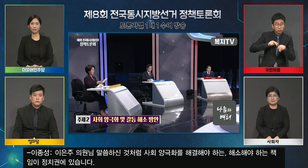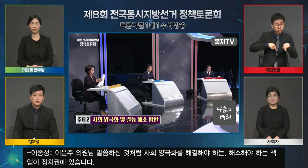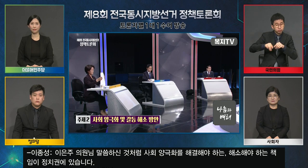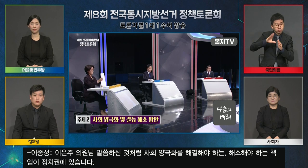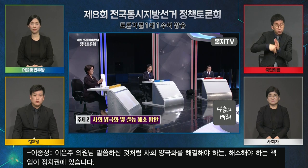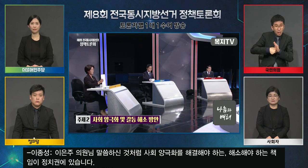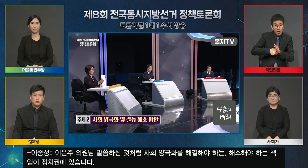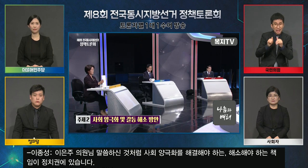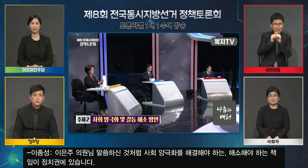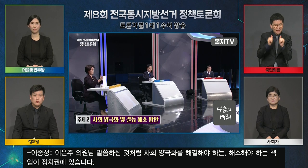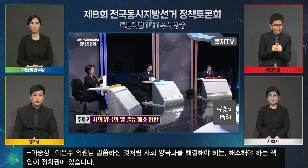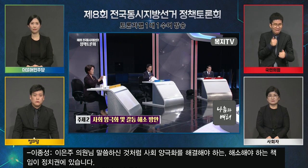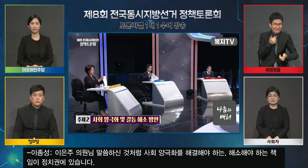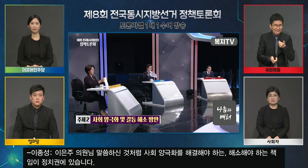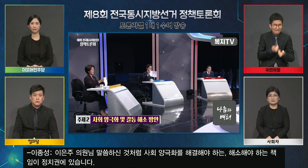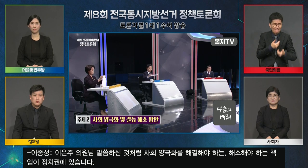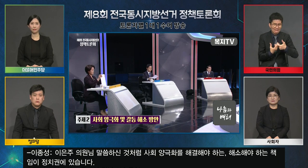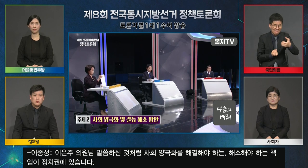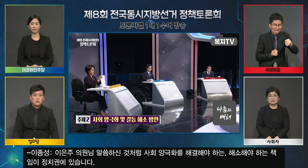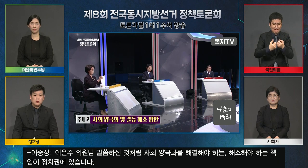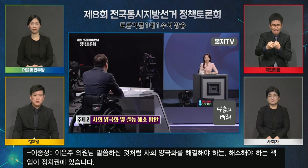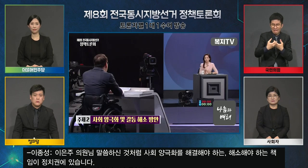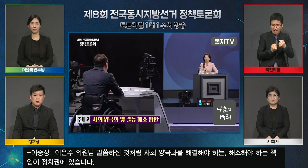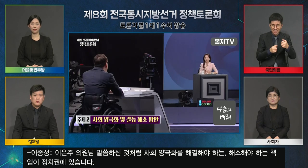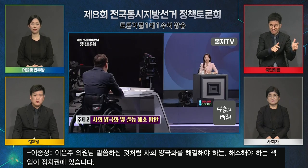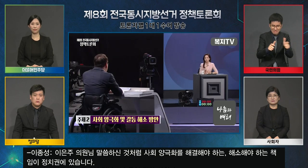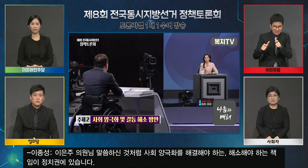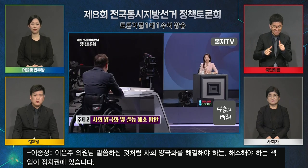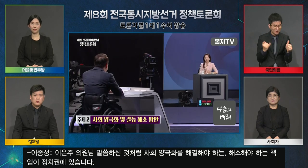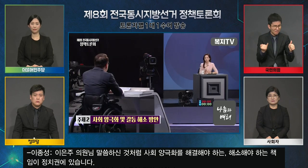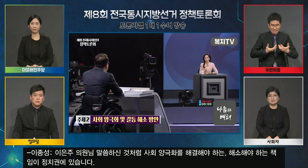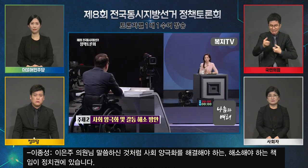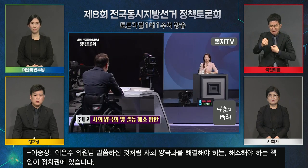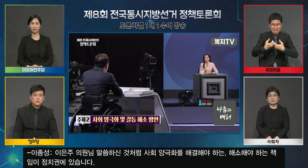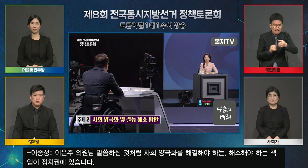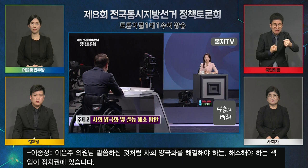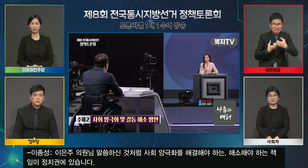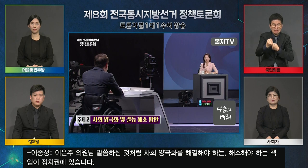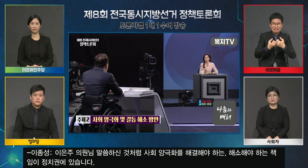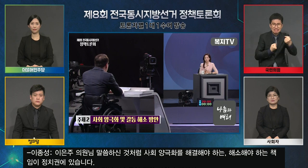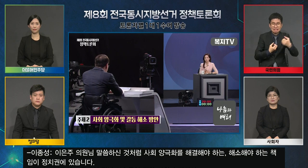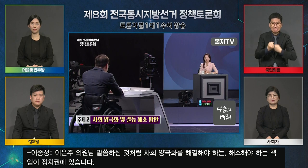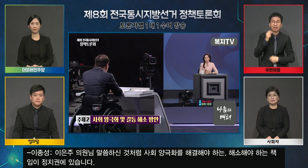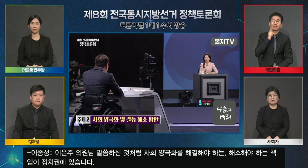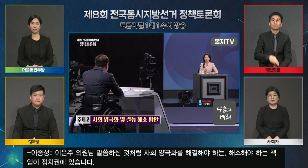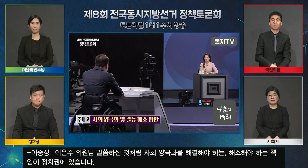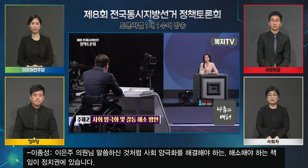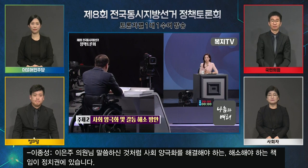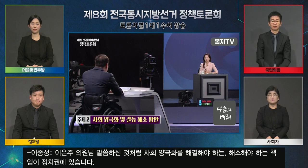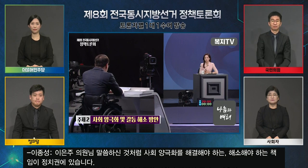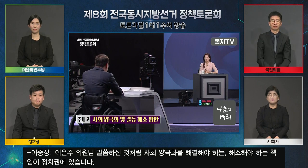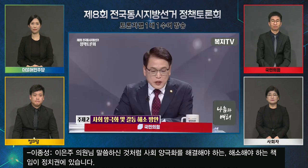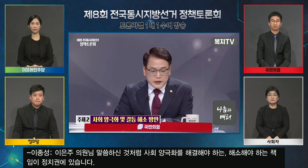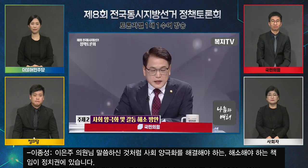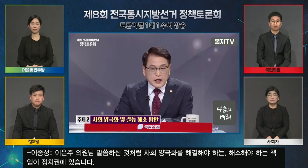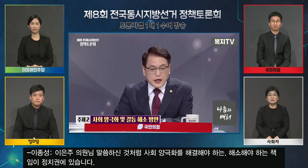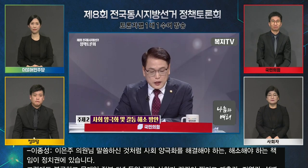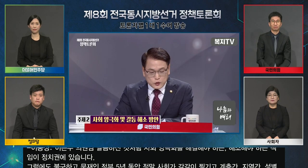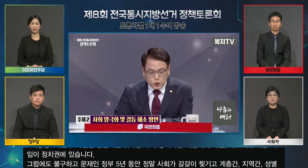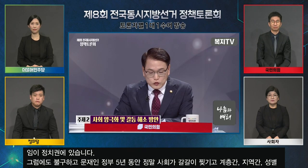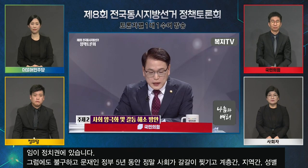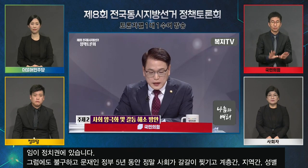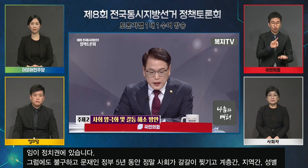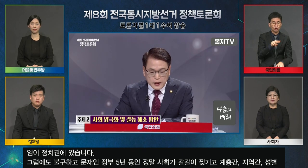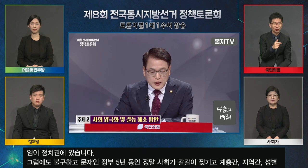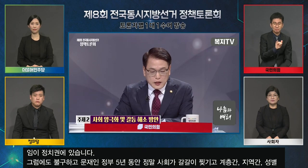사회가 갈갈이 찢기고 계층 간 지역 간 성별 할 것 없이 분열이 되었습니다. 윤미향 사태